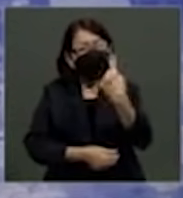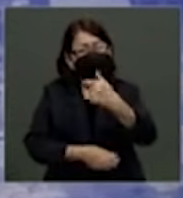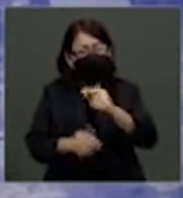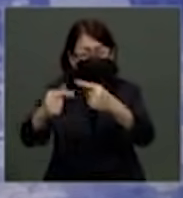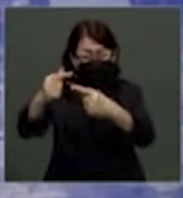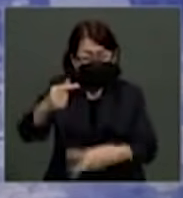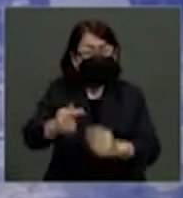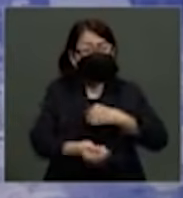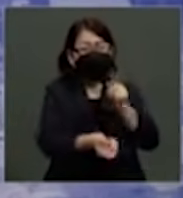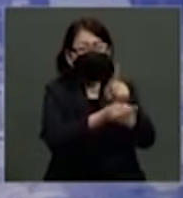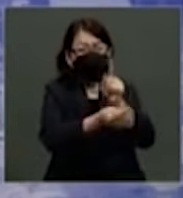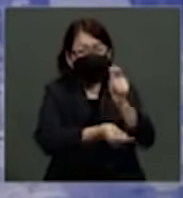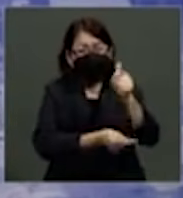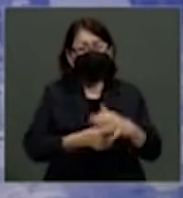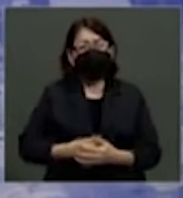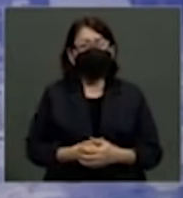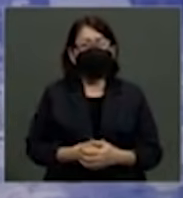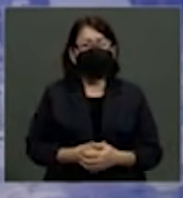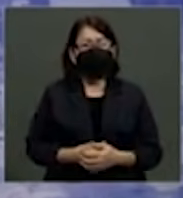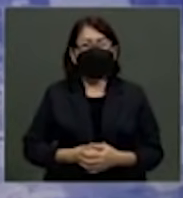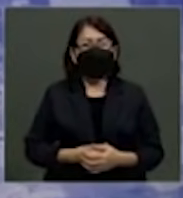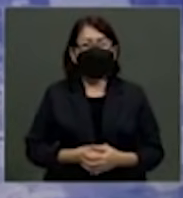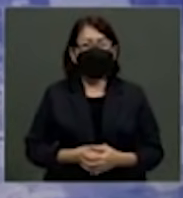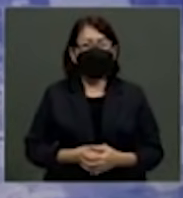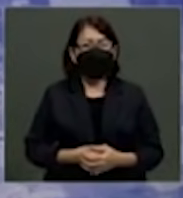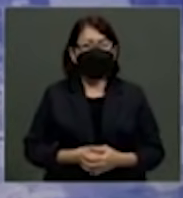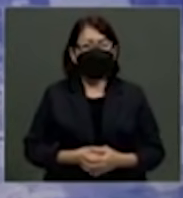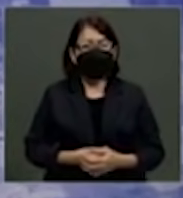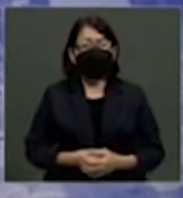ๆก็ขอให้ท่านได้ติดต่อผู้ที่ผมได้เอ่ยนามไป